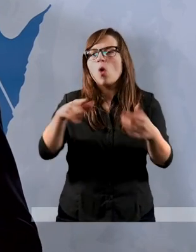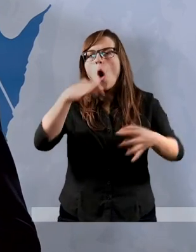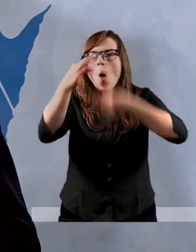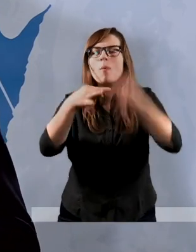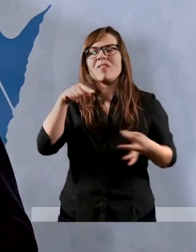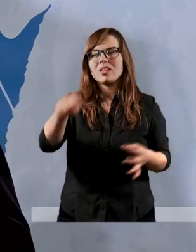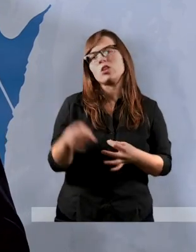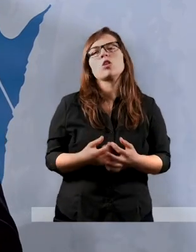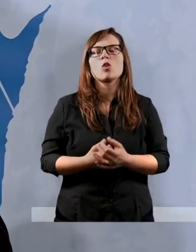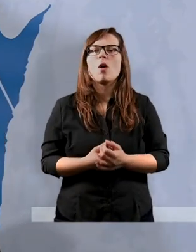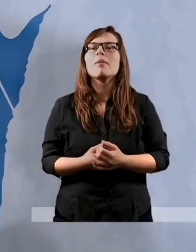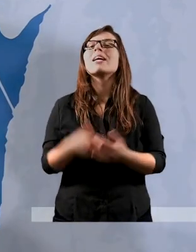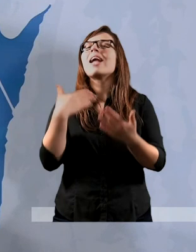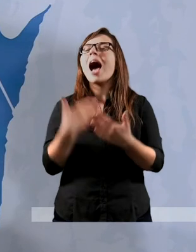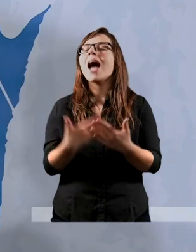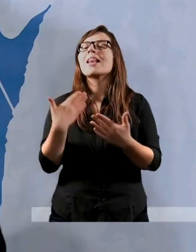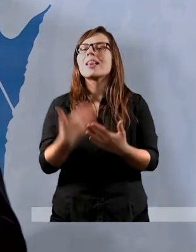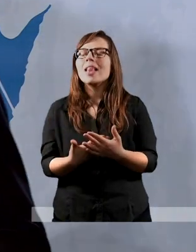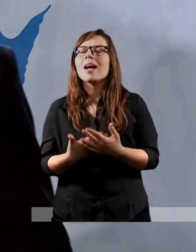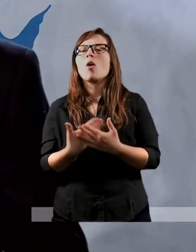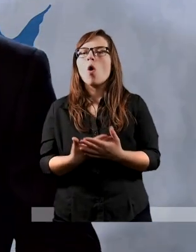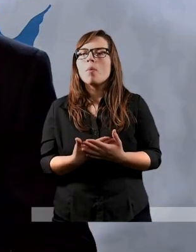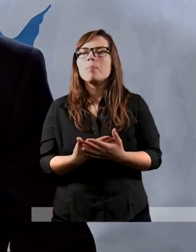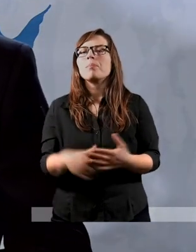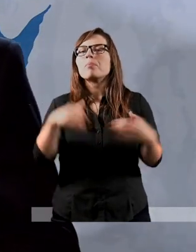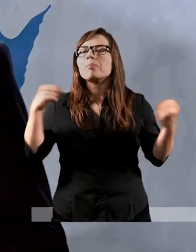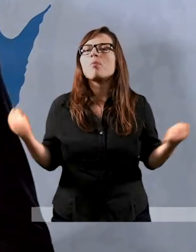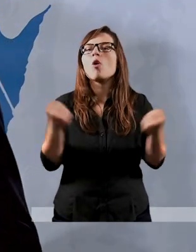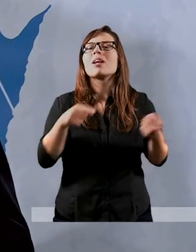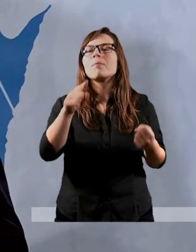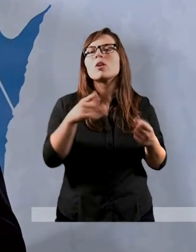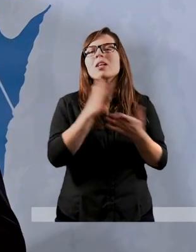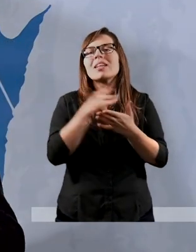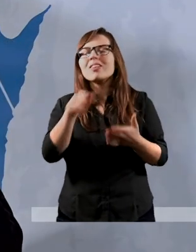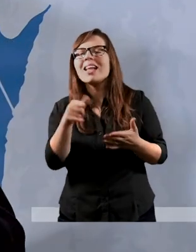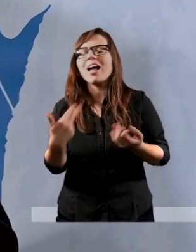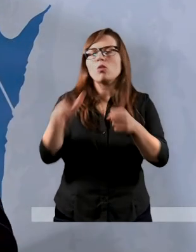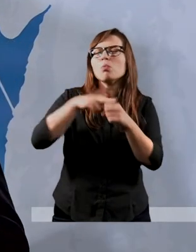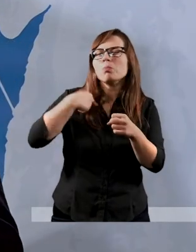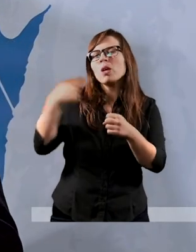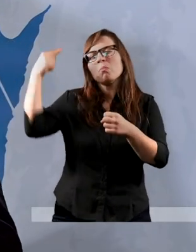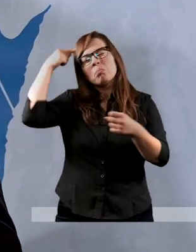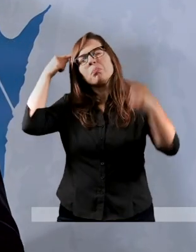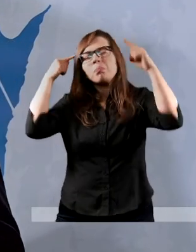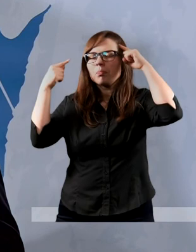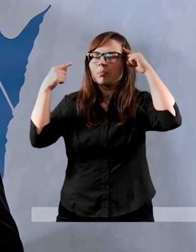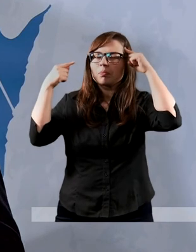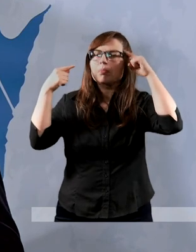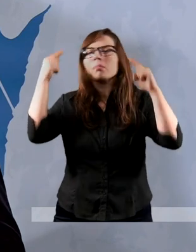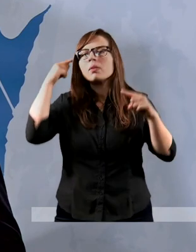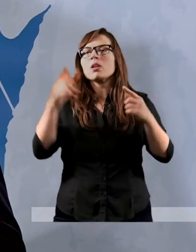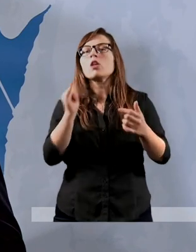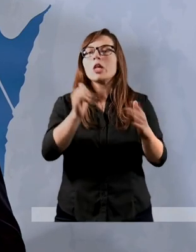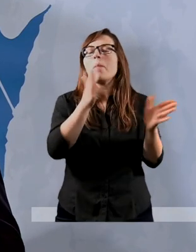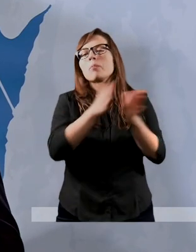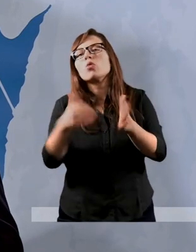kilkunastu godzin. Dlatego postaram się opowiedzieć tylko te, które akurat mi przychodzą do głowy, ewentualnie